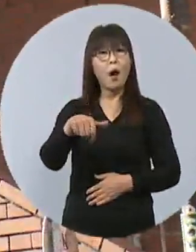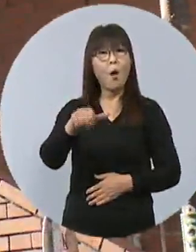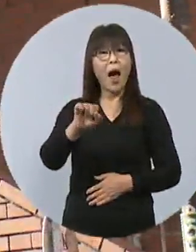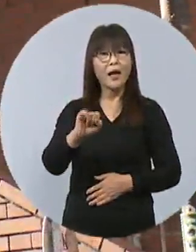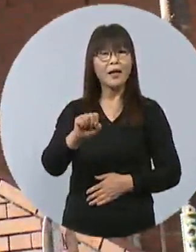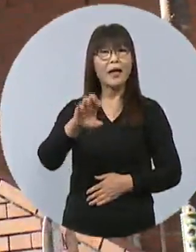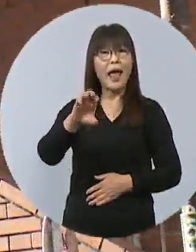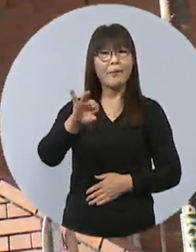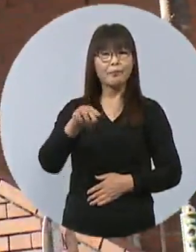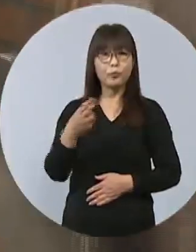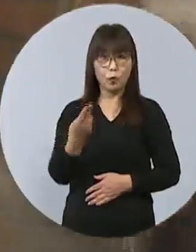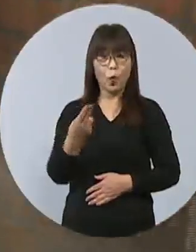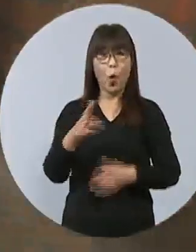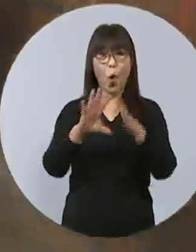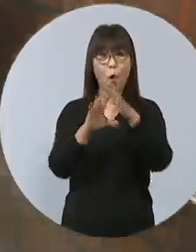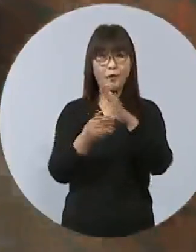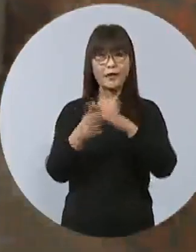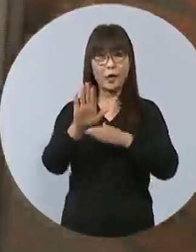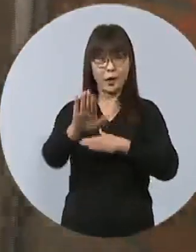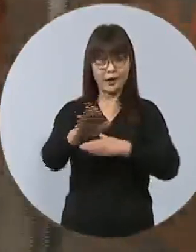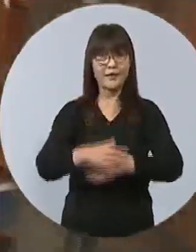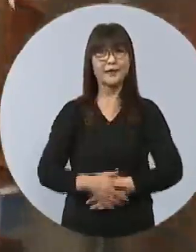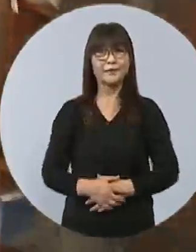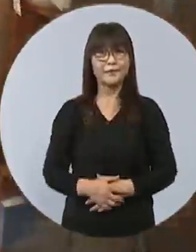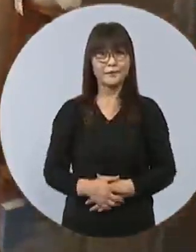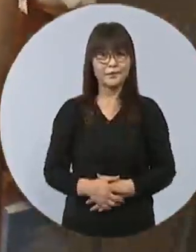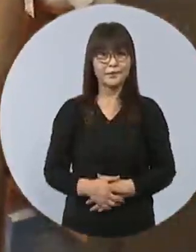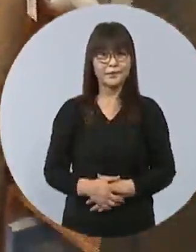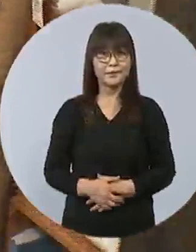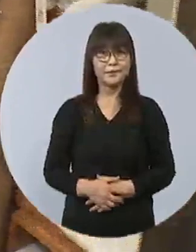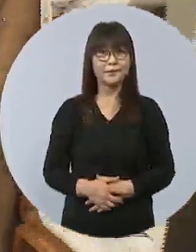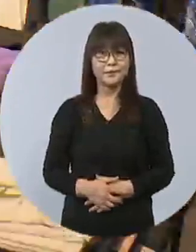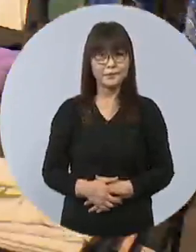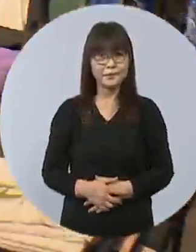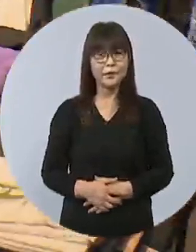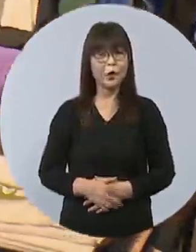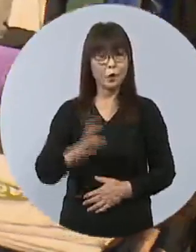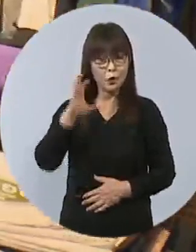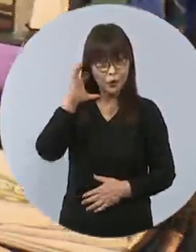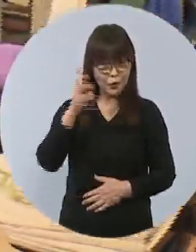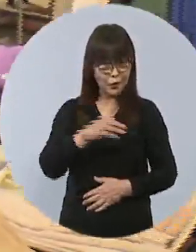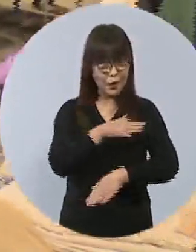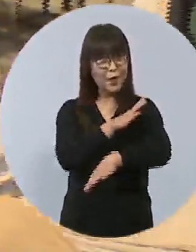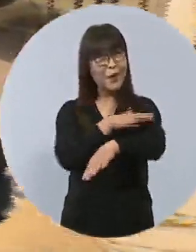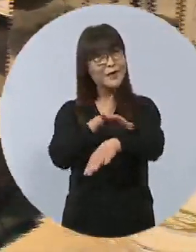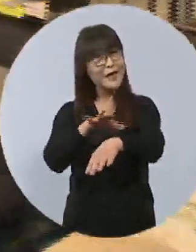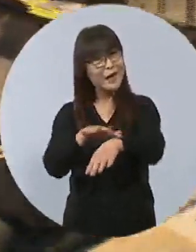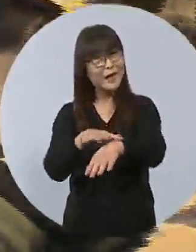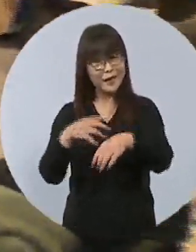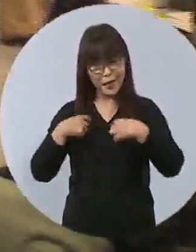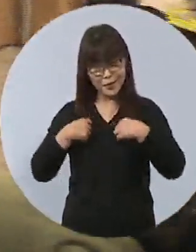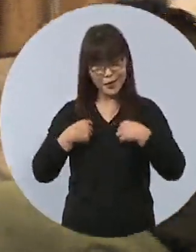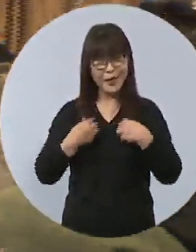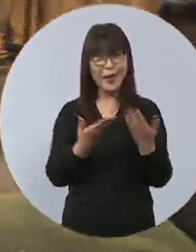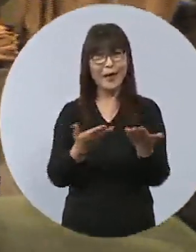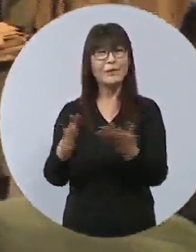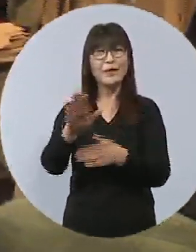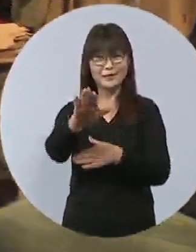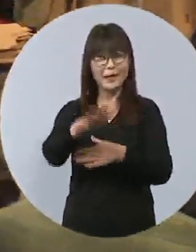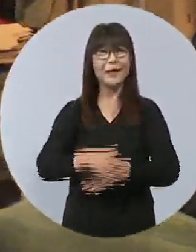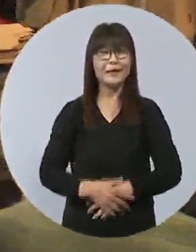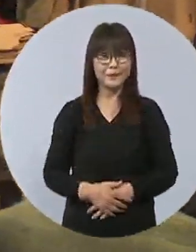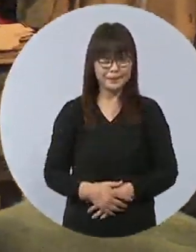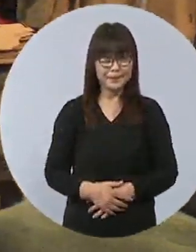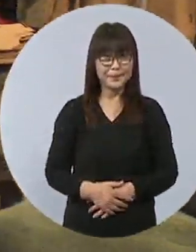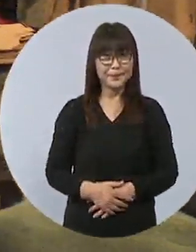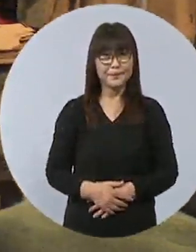なんです。 お邪魔します。あ、すごいおしゃれな服屋さんですね。いろい